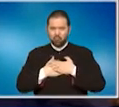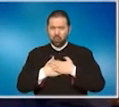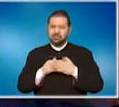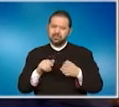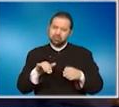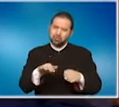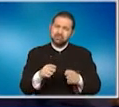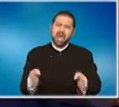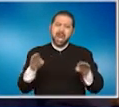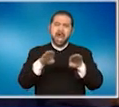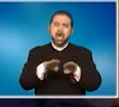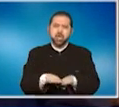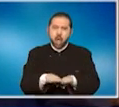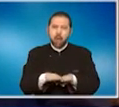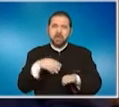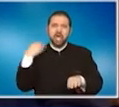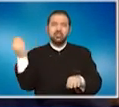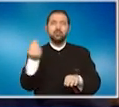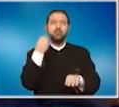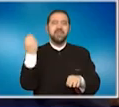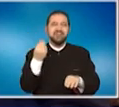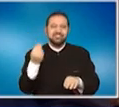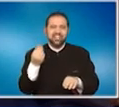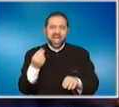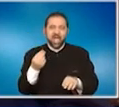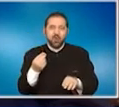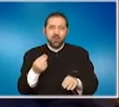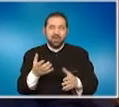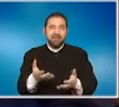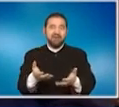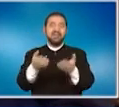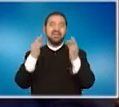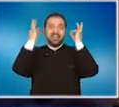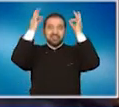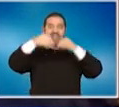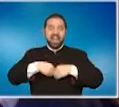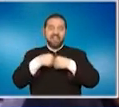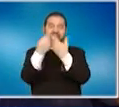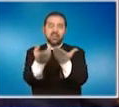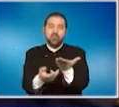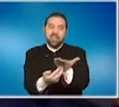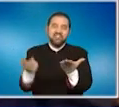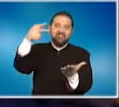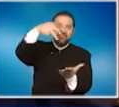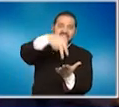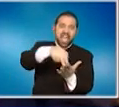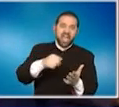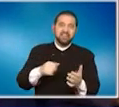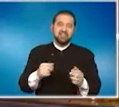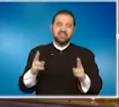îngroape că Dumnezeu nu mai e în cer, că plecase de mult din cer și venea spre ea. Nici prin gând nu-i trecea